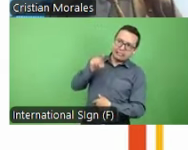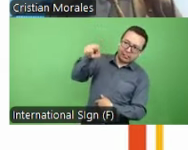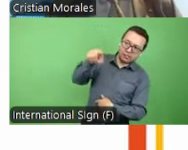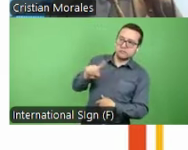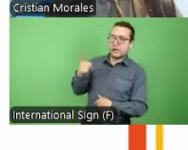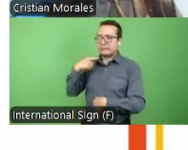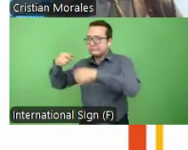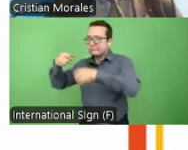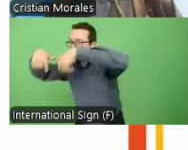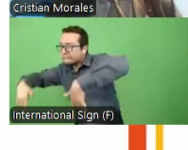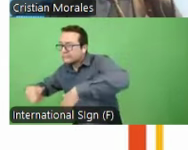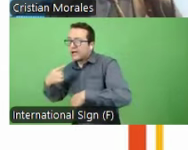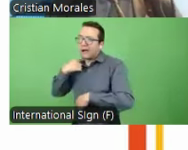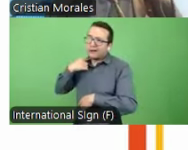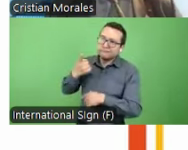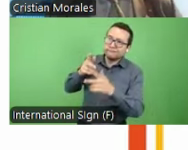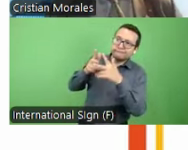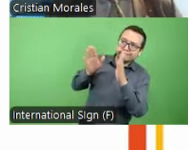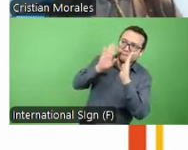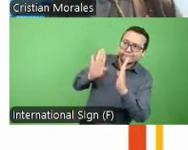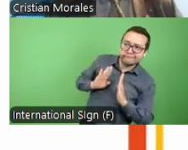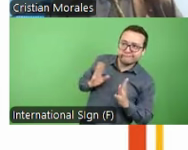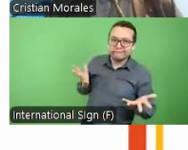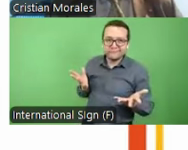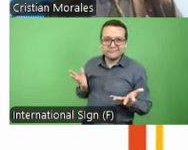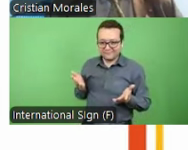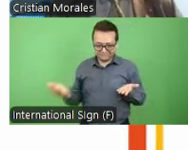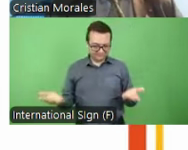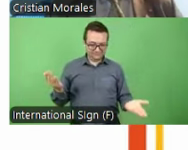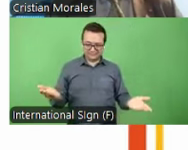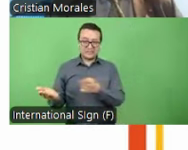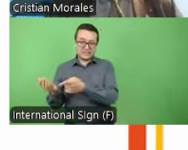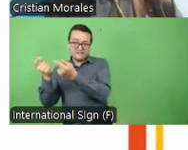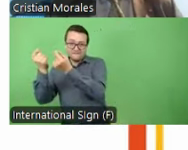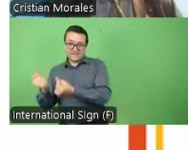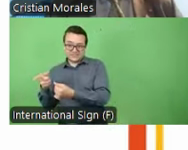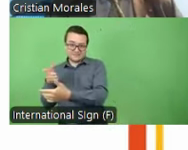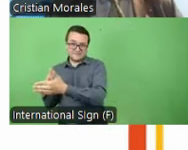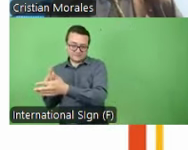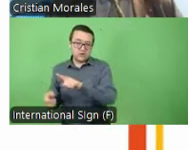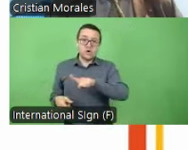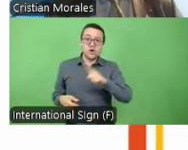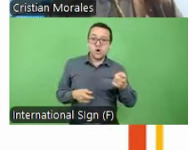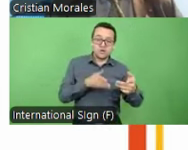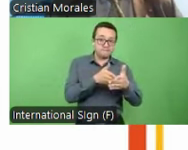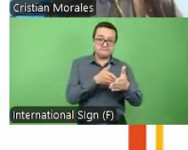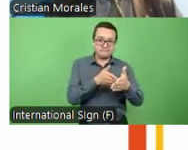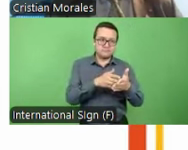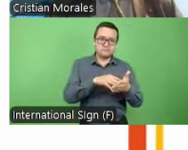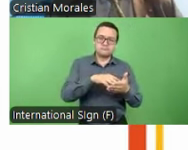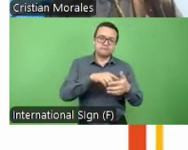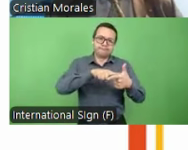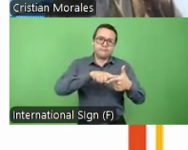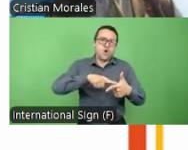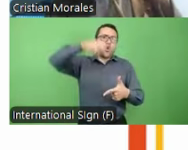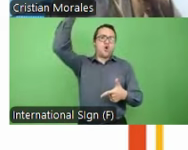des las barreras barrières no financieras a las financieras en à términos l'accès generales. Y aux es uno de soins de los santé, puntos que qui